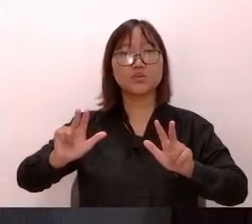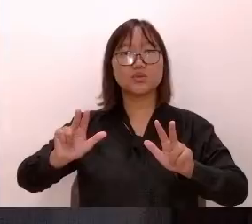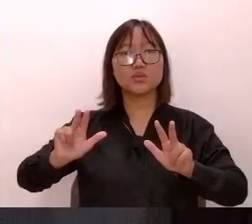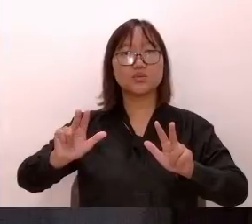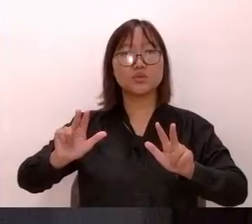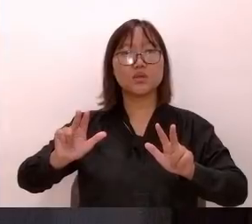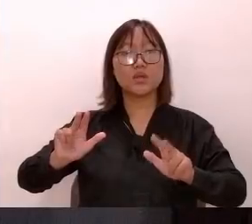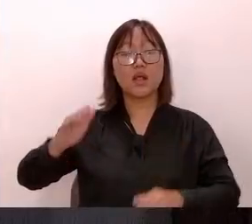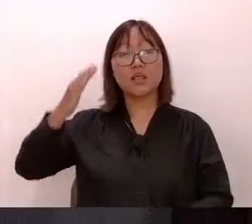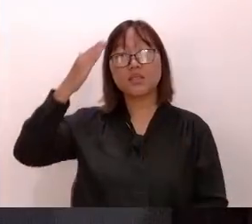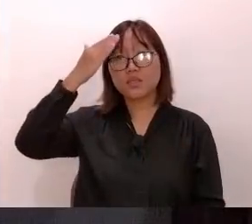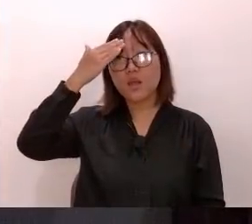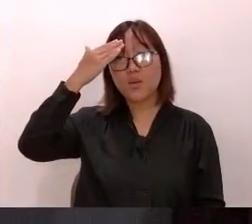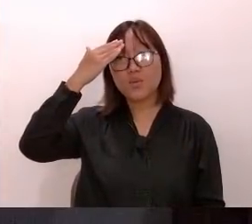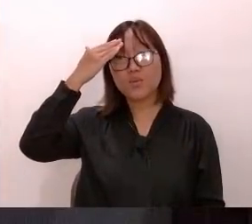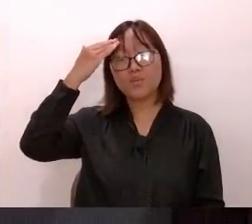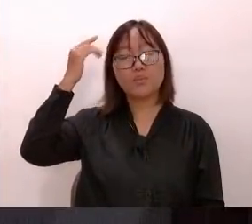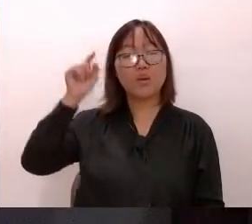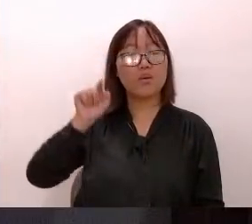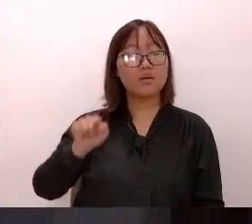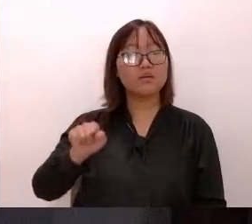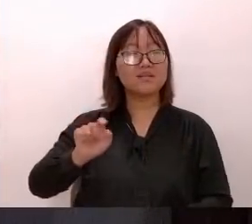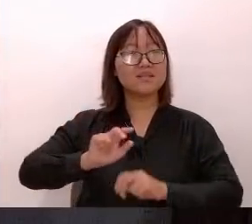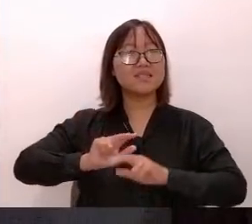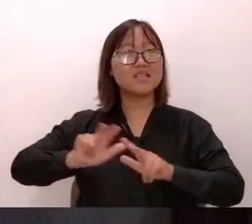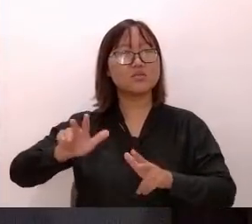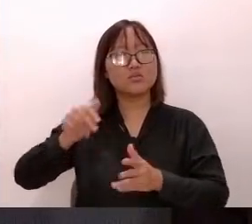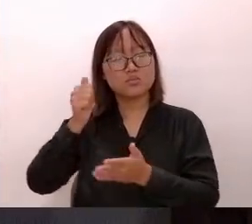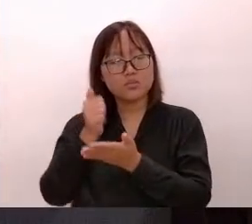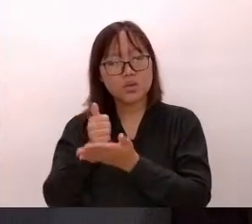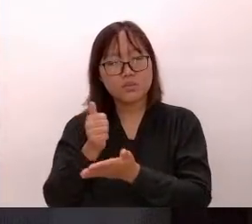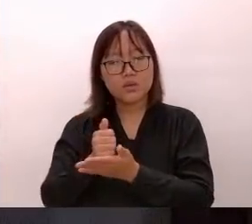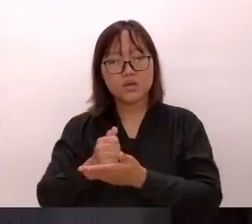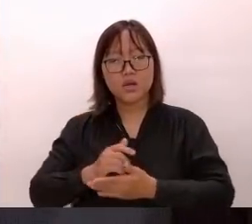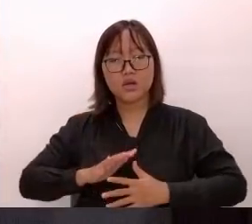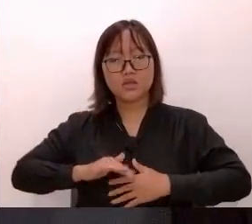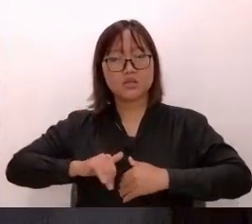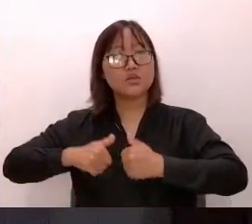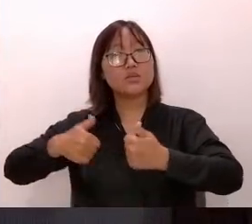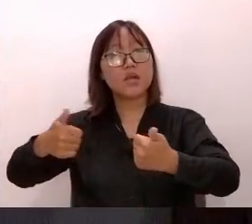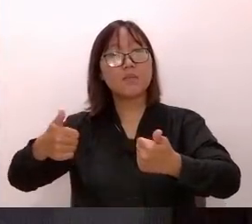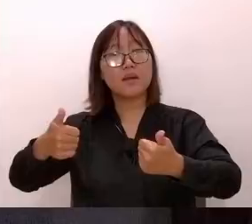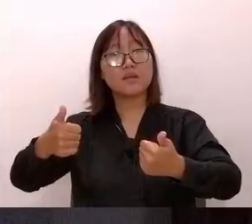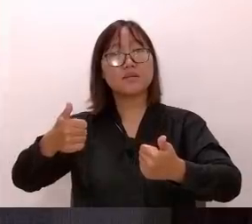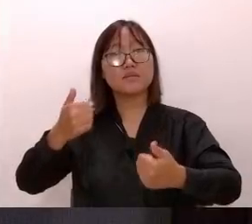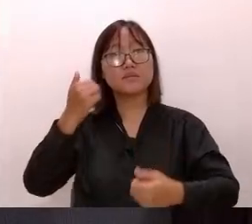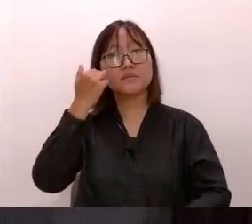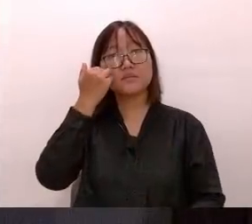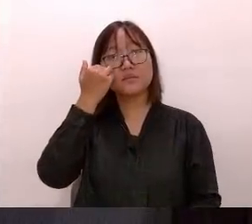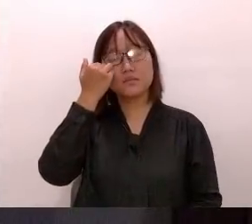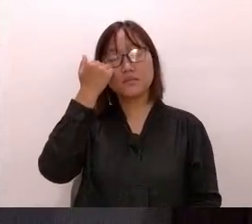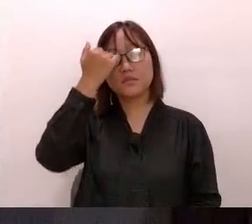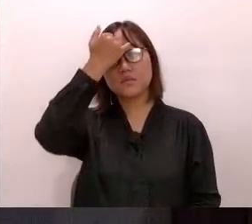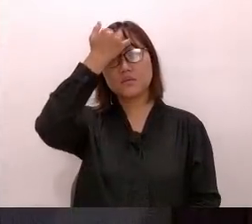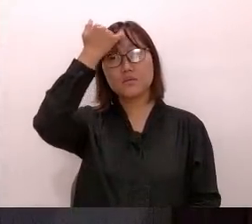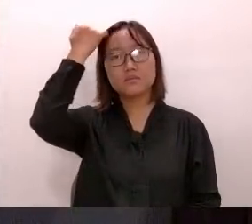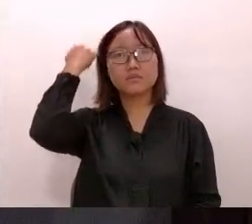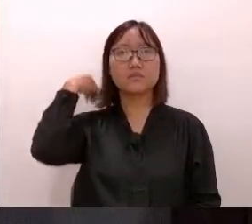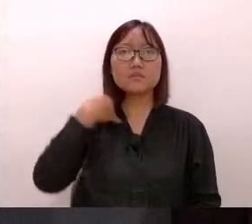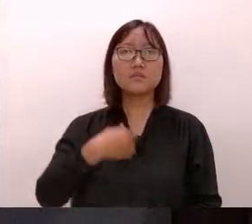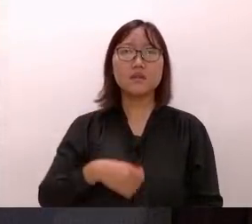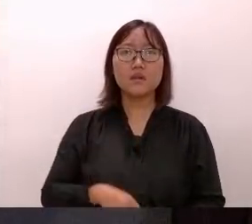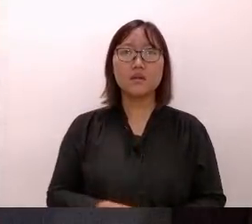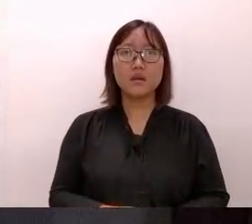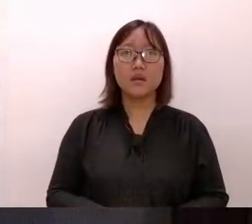dialah benar-benar jurus'lamat dunia perjumpaan mengantar pada kepercayaan